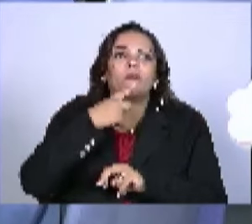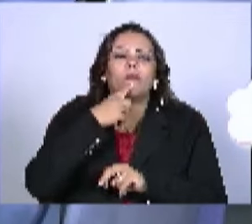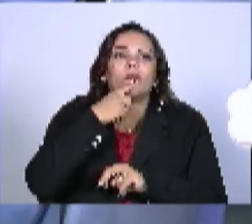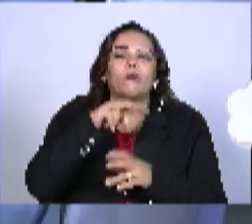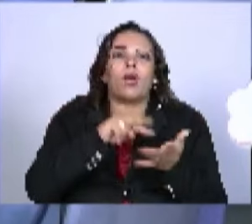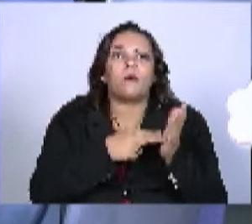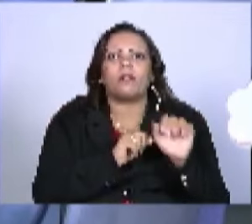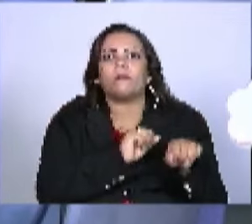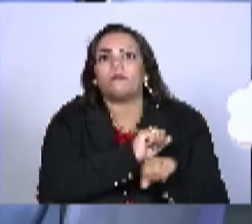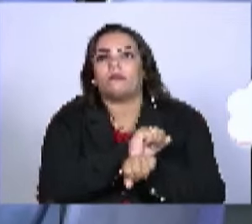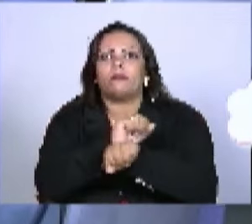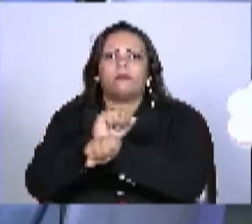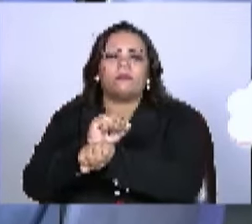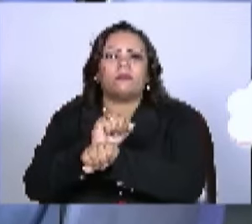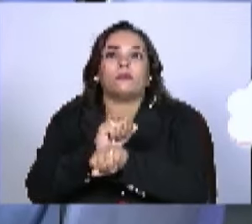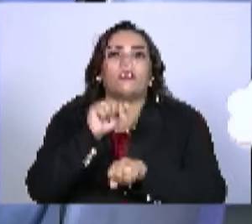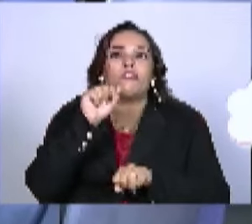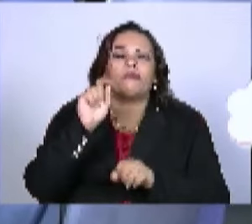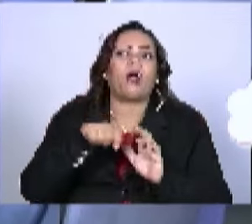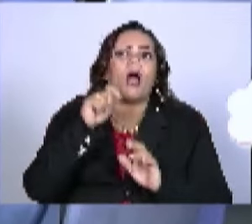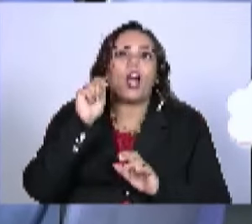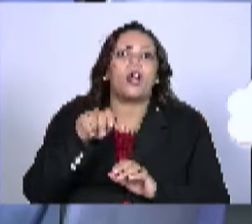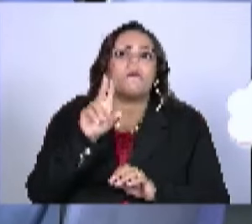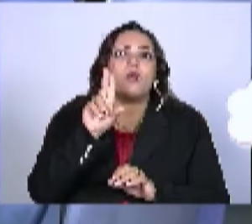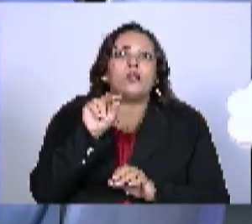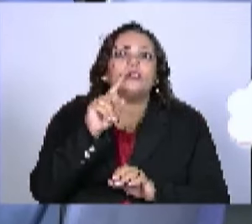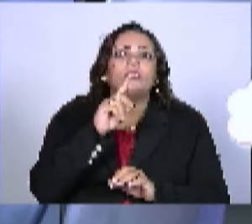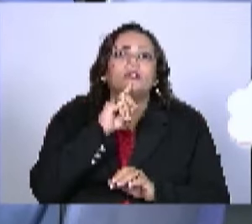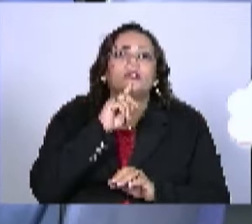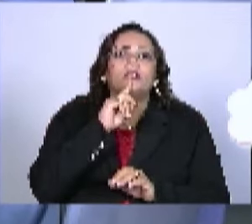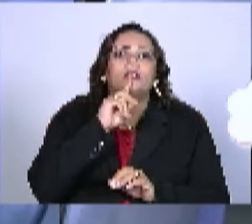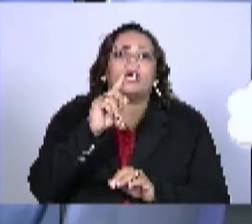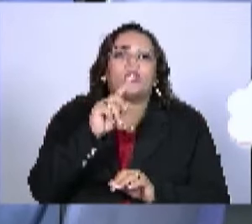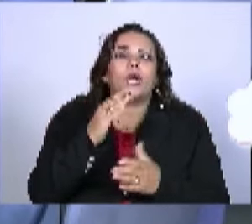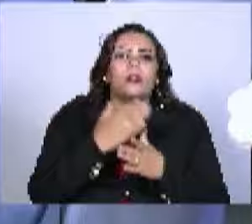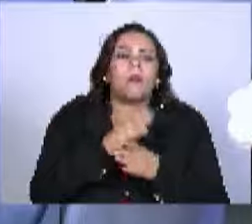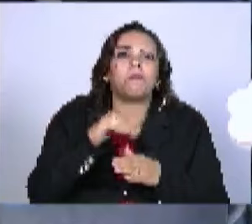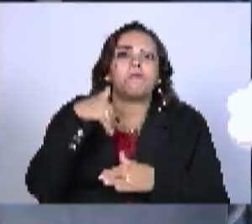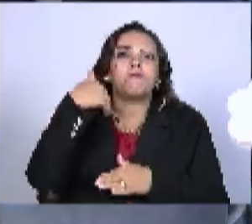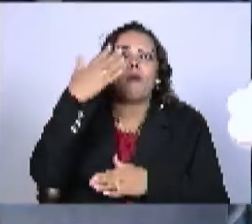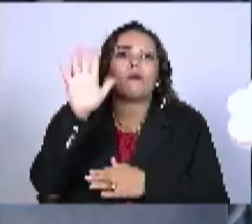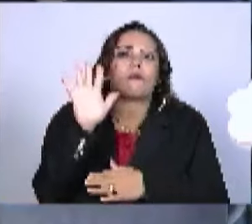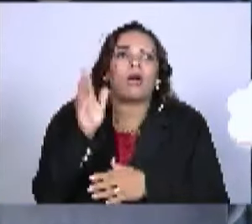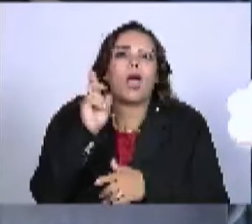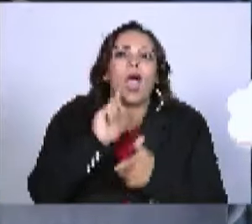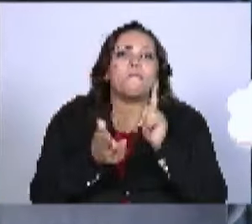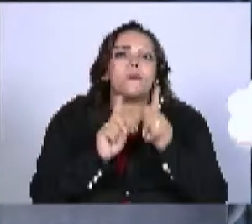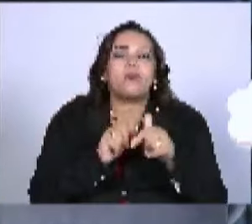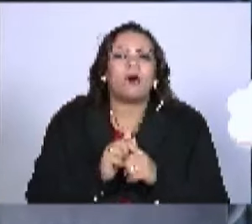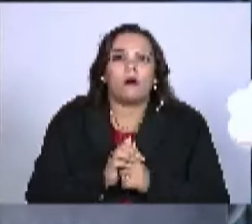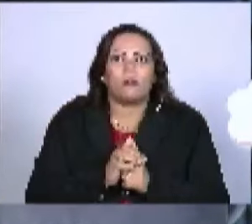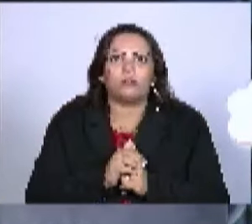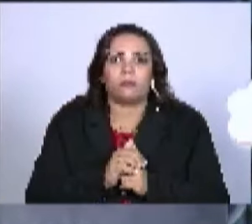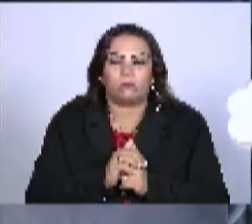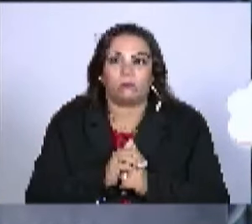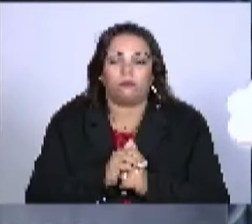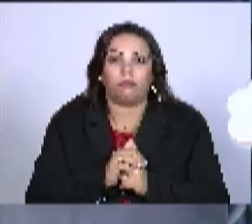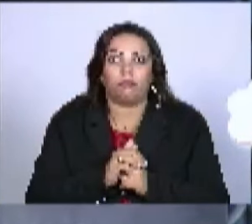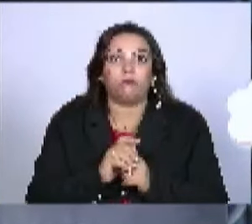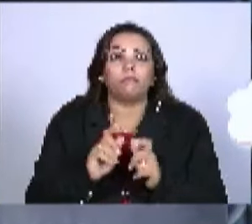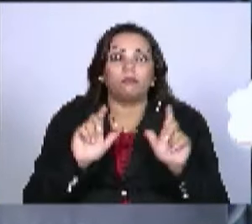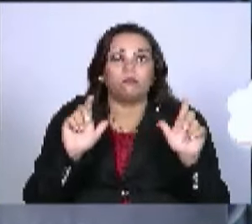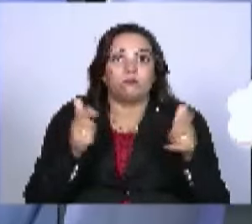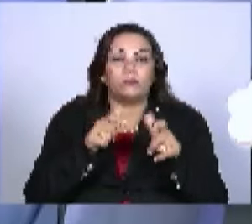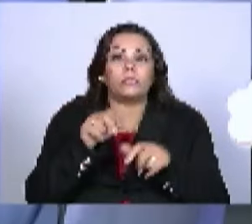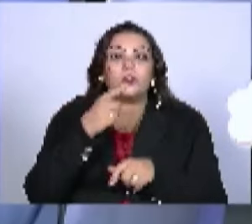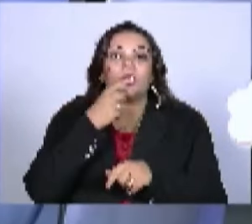دخل السجن الفيدرالي واتحكم عليه ب 20 سنه فيدرالي ده دول امريكا يعني ا اه غالبا اتحكم عليه